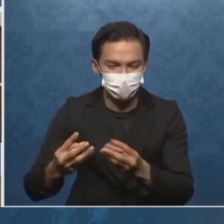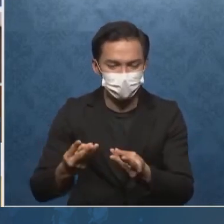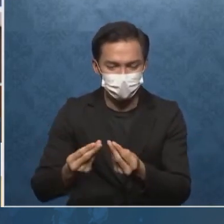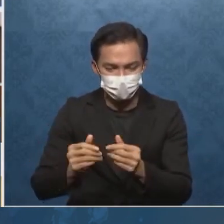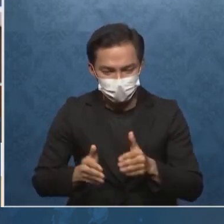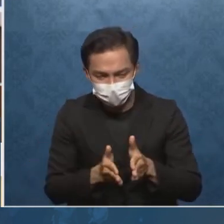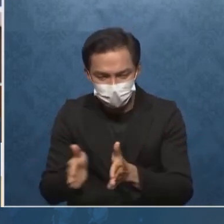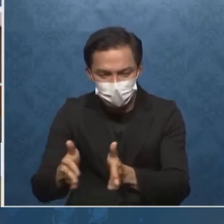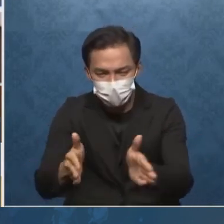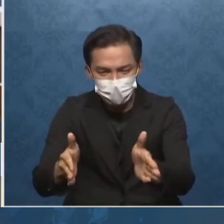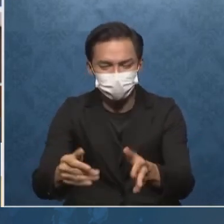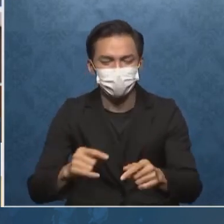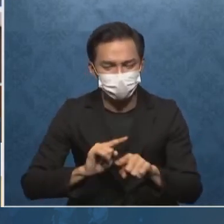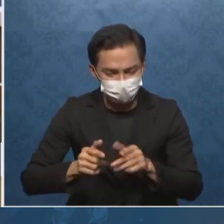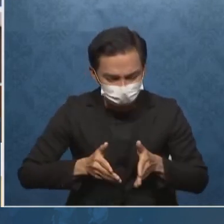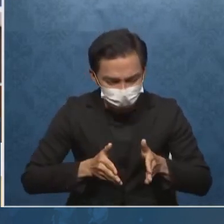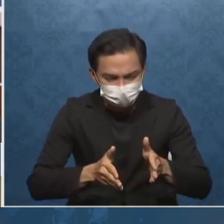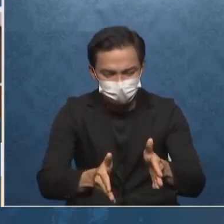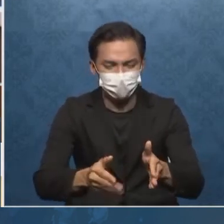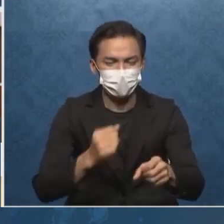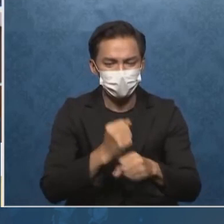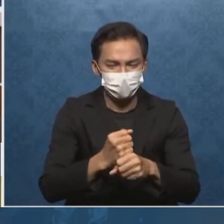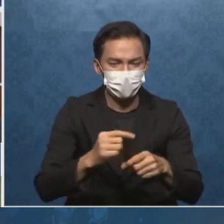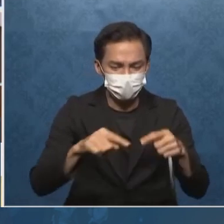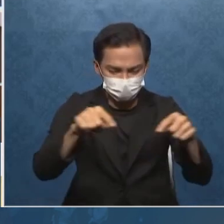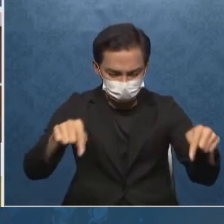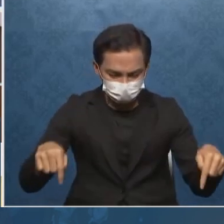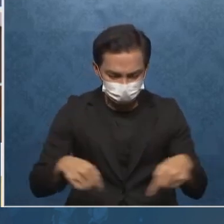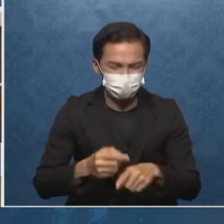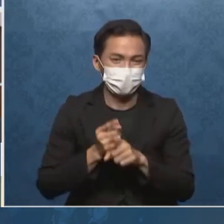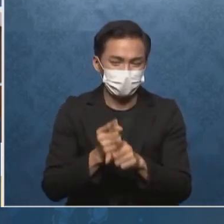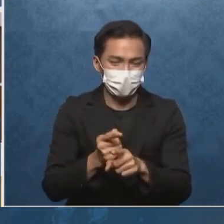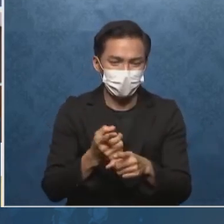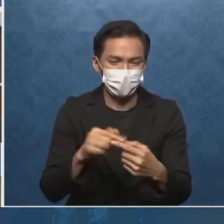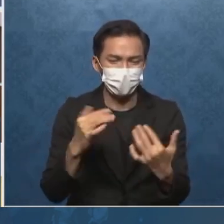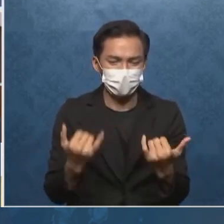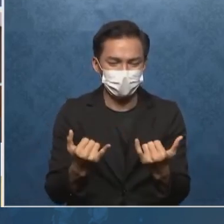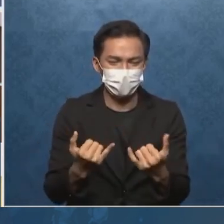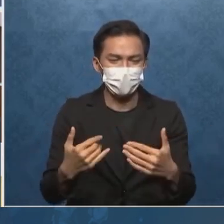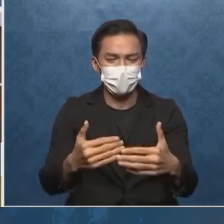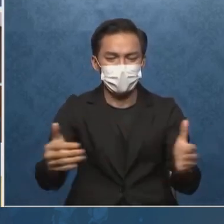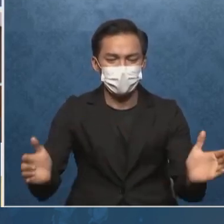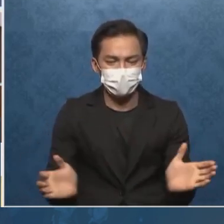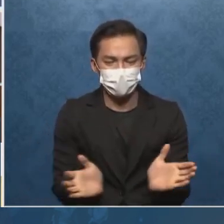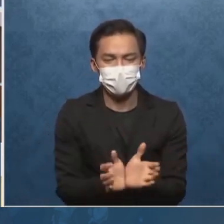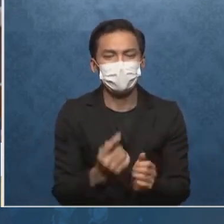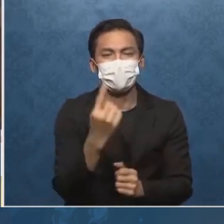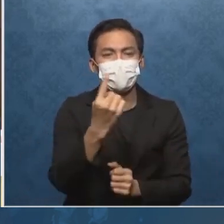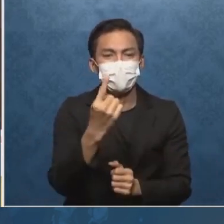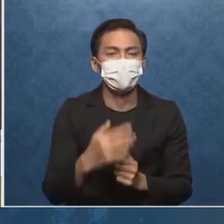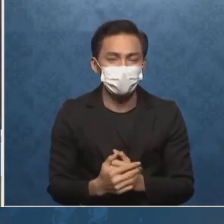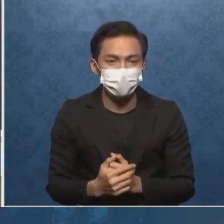มีคลองไส้ไก่แต่ตอนนี้แหละครับโครงการรถไม่เหลือ 2ธรรมดานะครับท่านประธาน